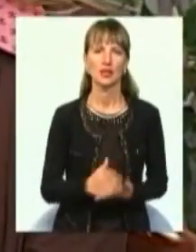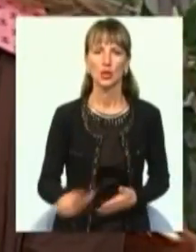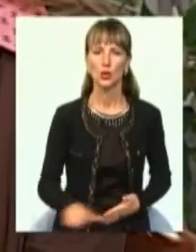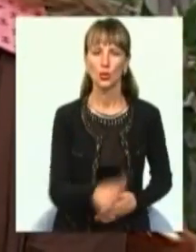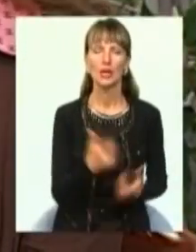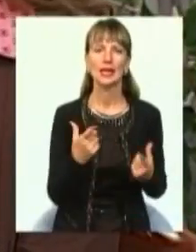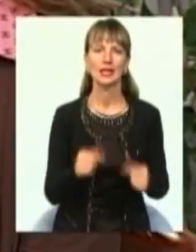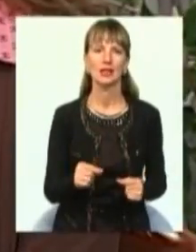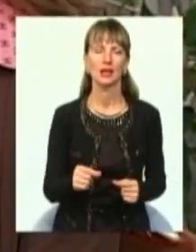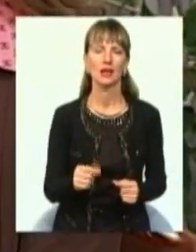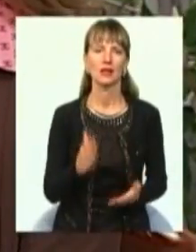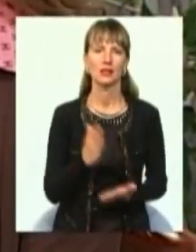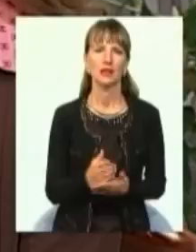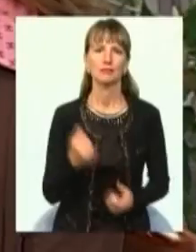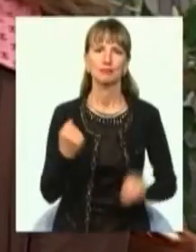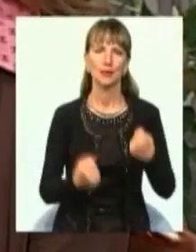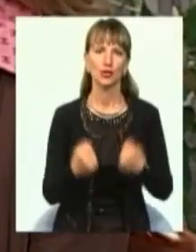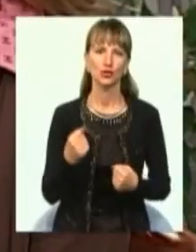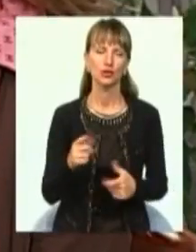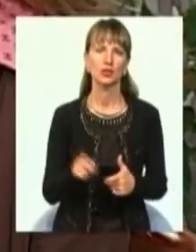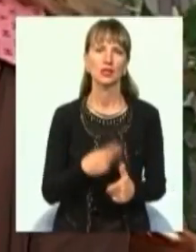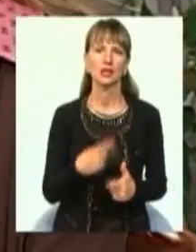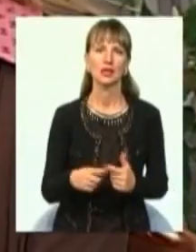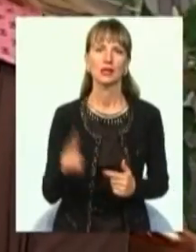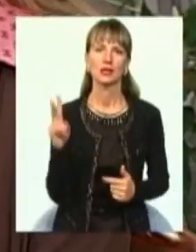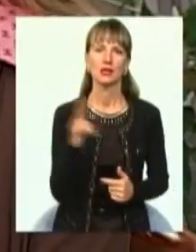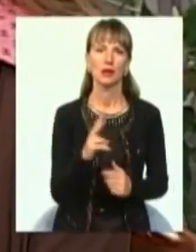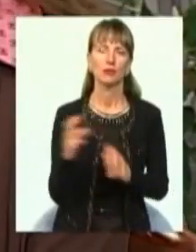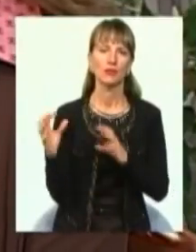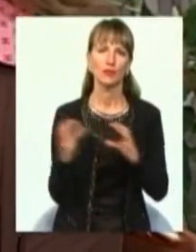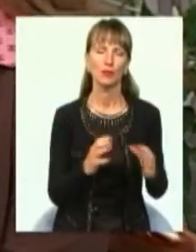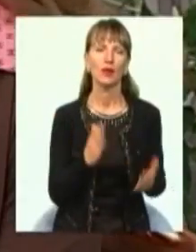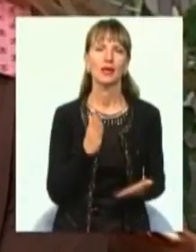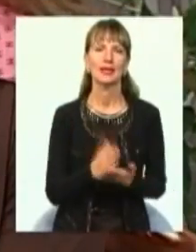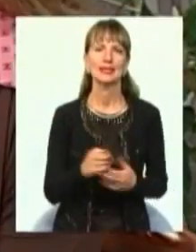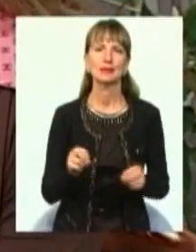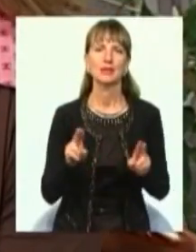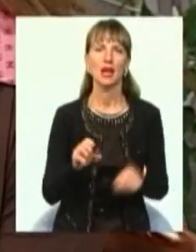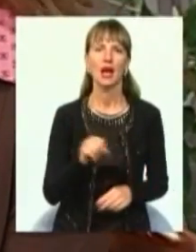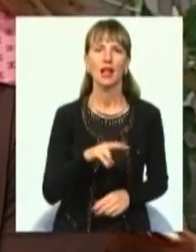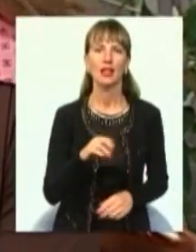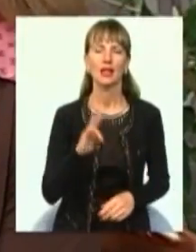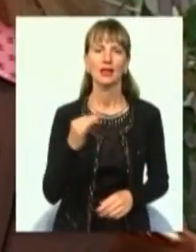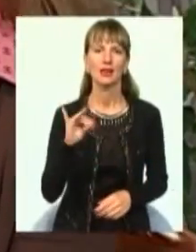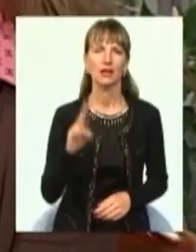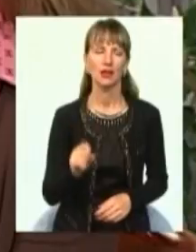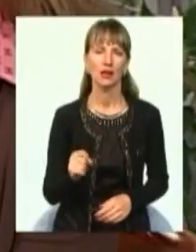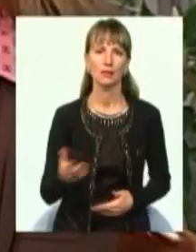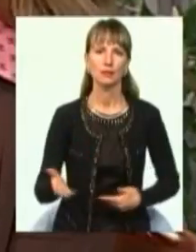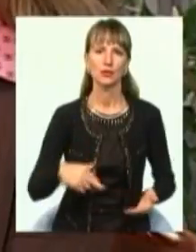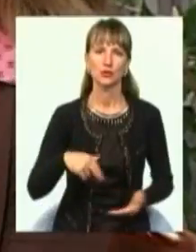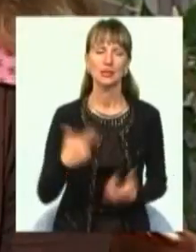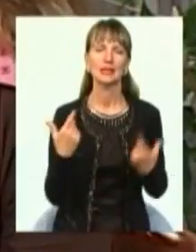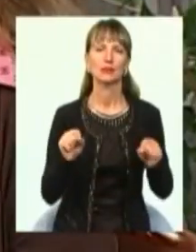де їздять автомобілі або громадський транспорт, так? А є така спеціальна алейка або доріжка, пішохідна доріжка,